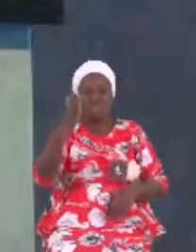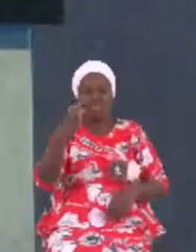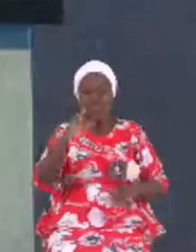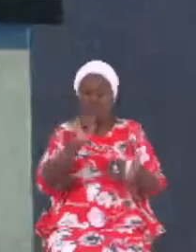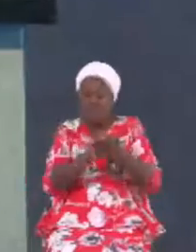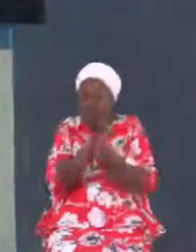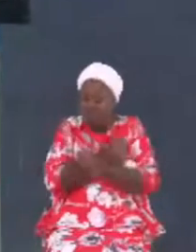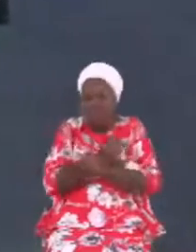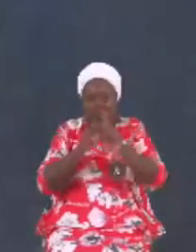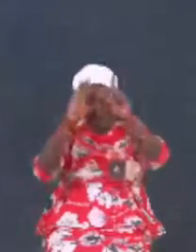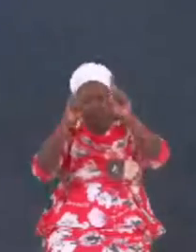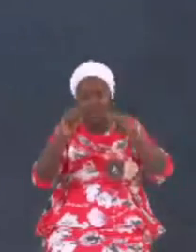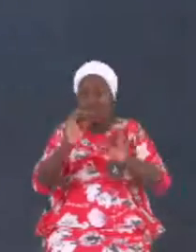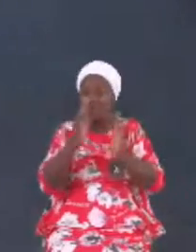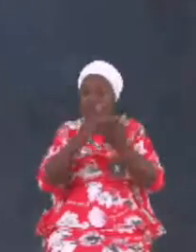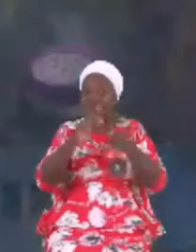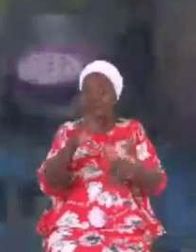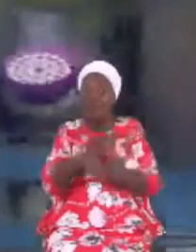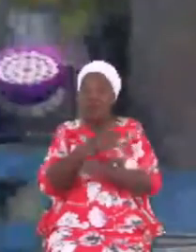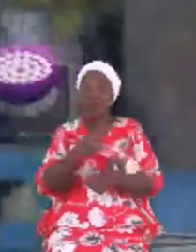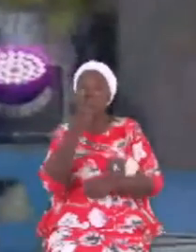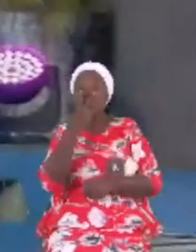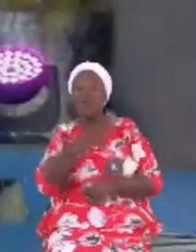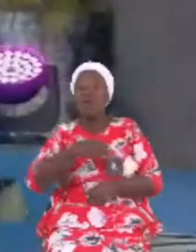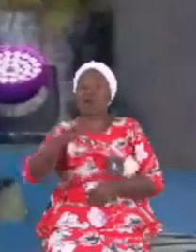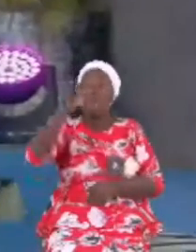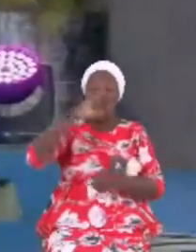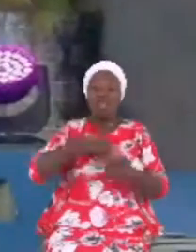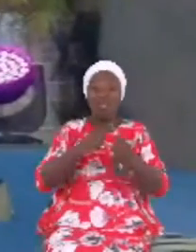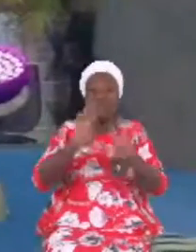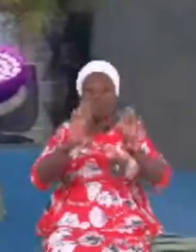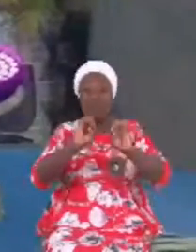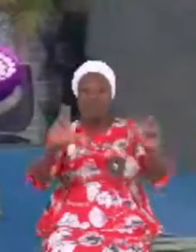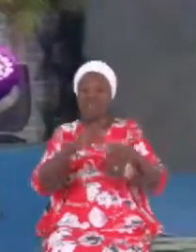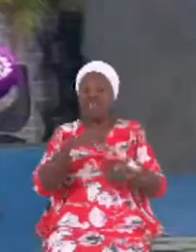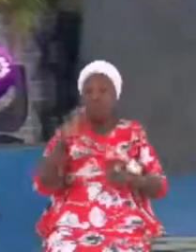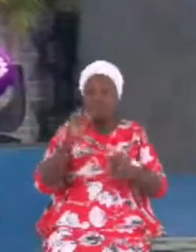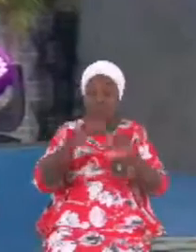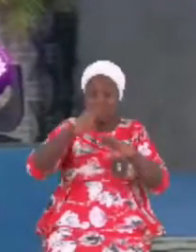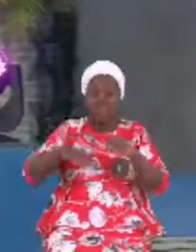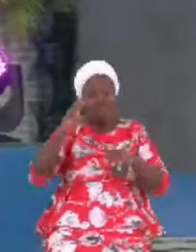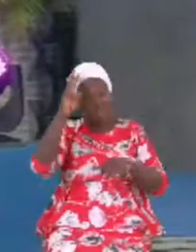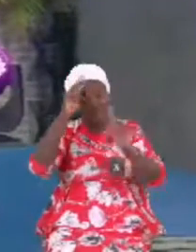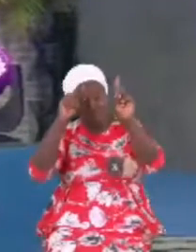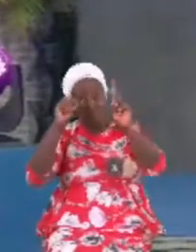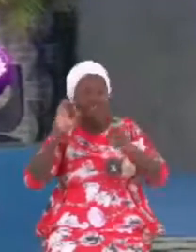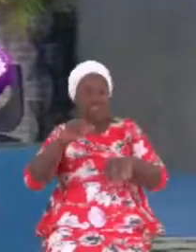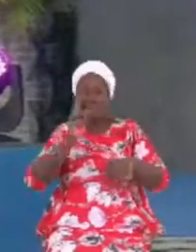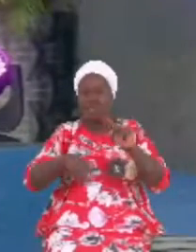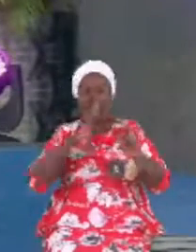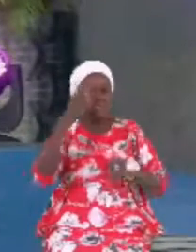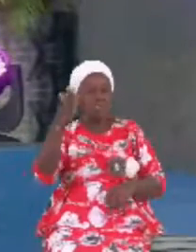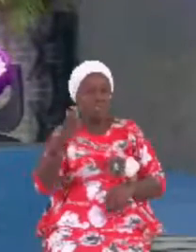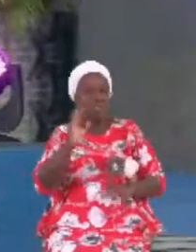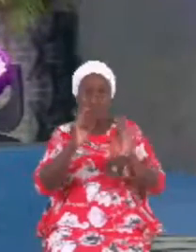Qui l'aime. Si quelqu'un aime l'alcool, il aime sa bouteille plus que lui, il n'ira pas au